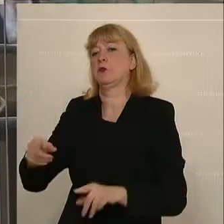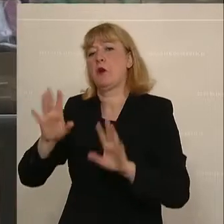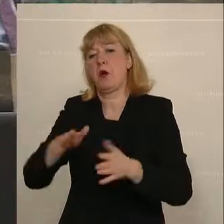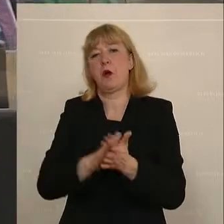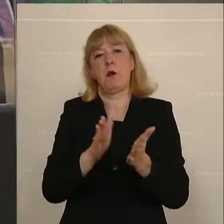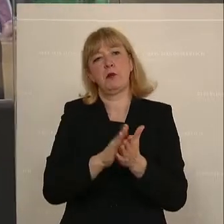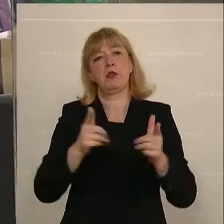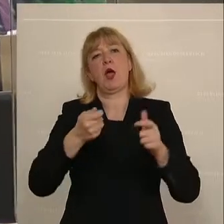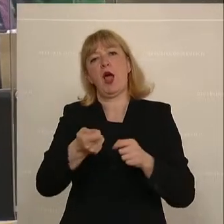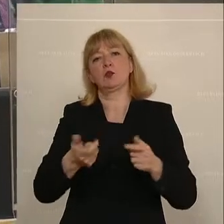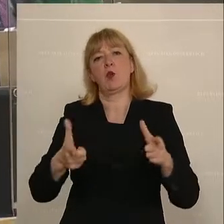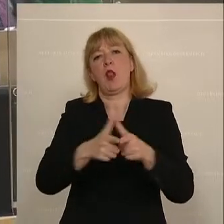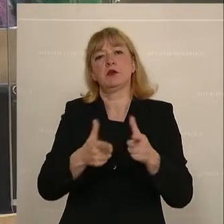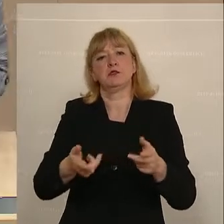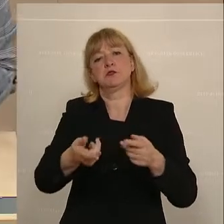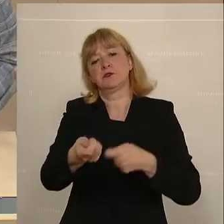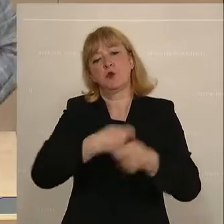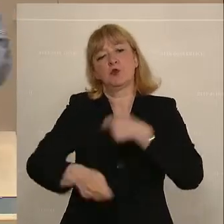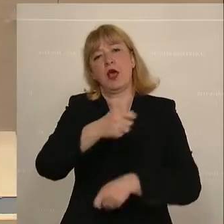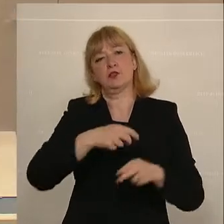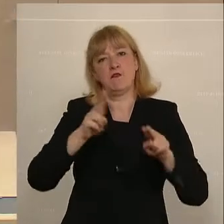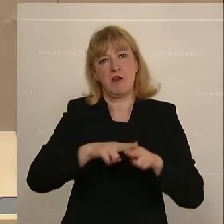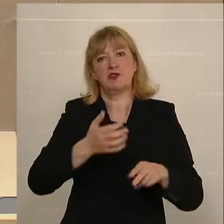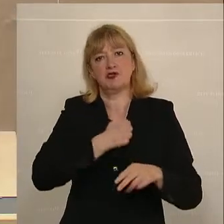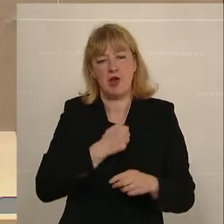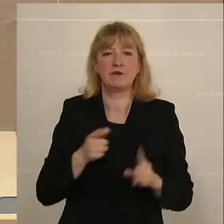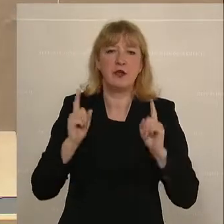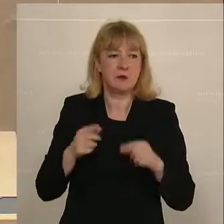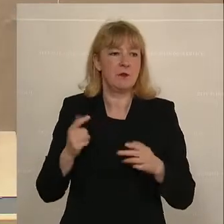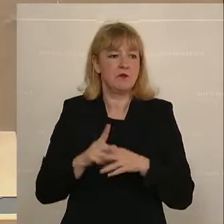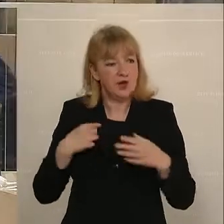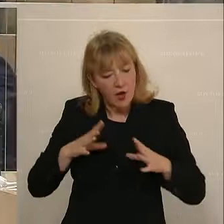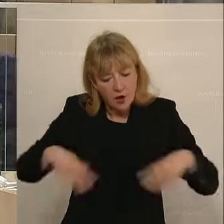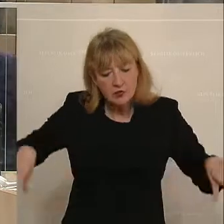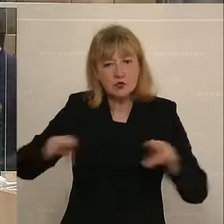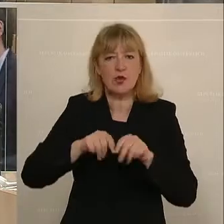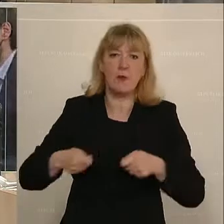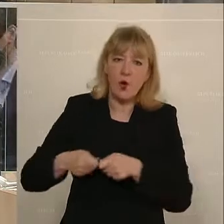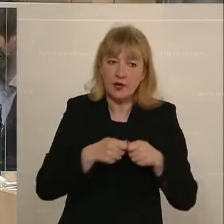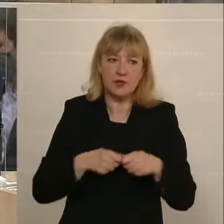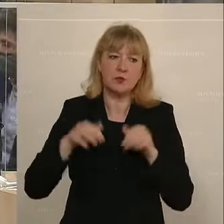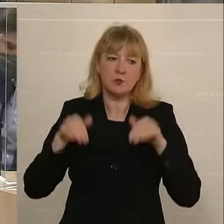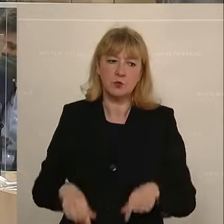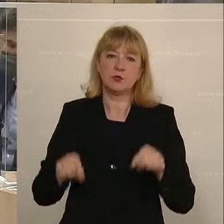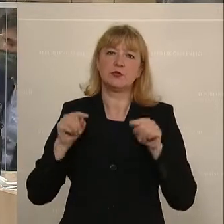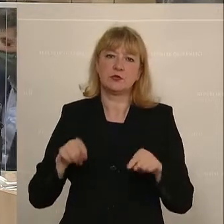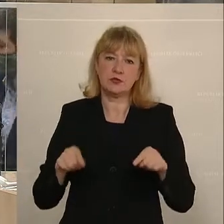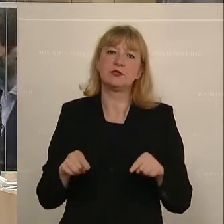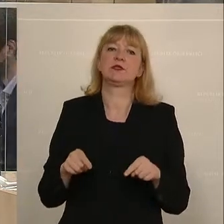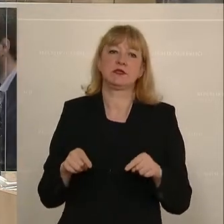das leisten kannst, sondern öffentlich, gemeinsam, organisiert und finanziert müssen wir diesen